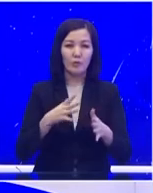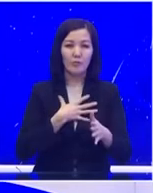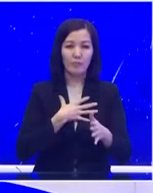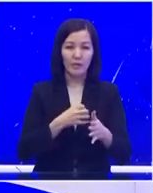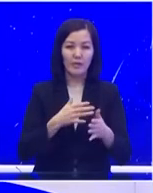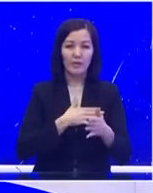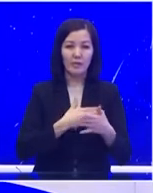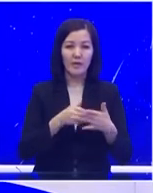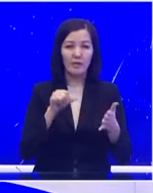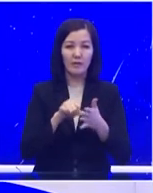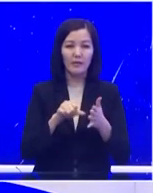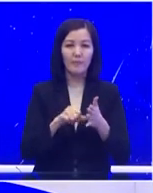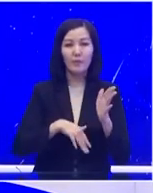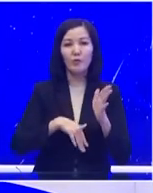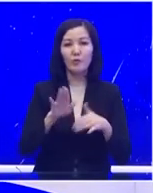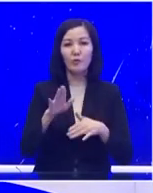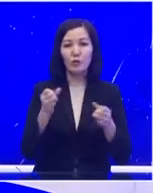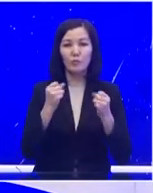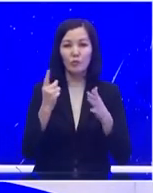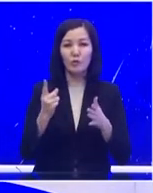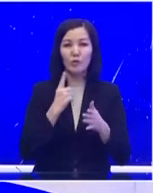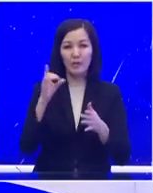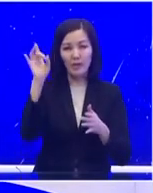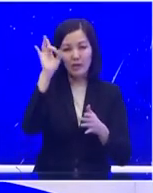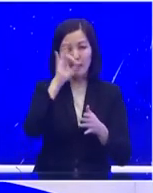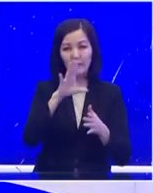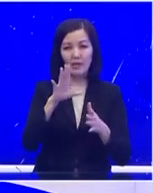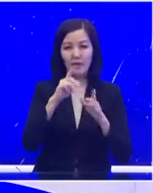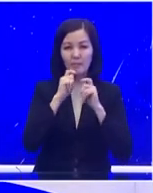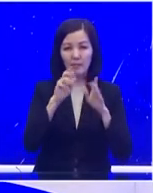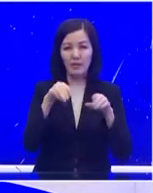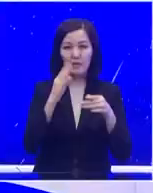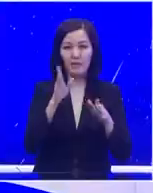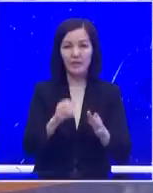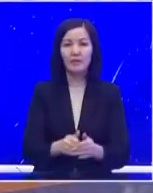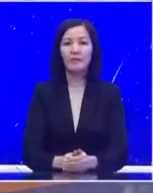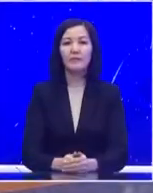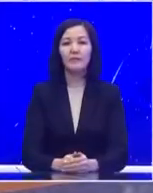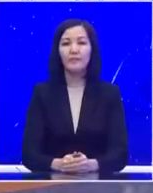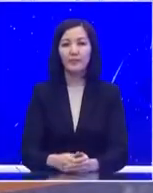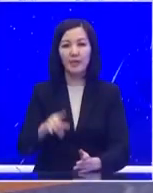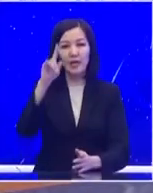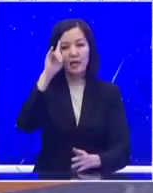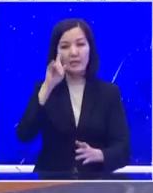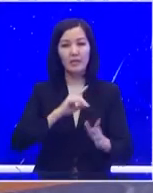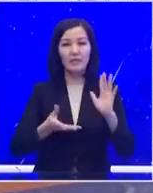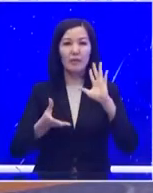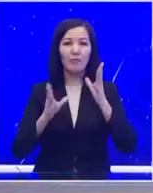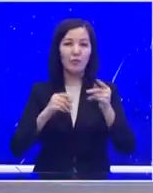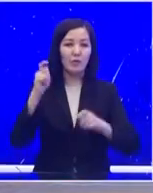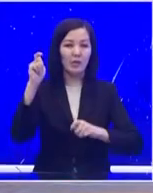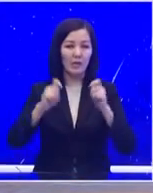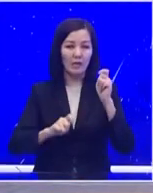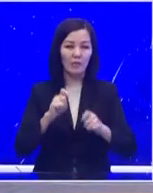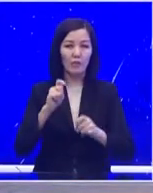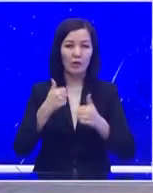салды. Өйткені үздік шыққандарға спорт шебері атағы қоса берілді. Еліміздің әр өңірінде кезегімен дәстүрлі түрде